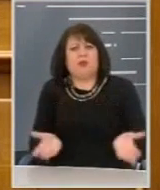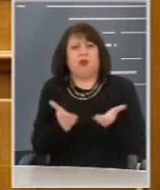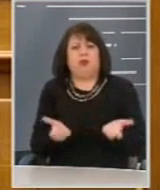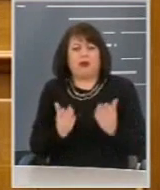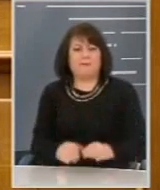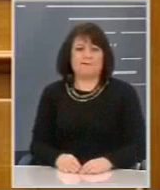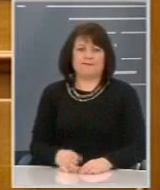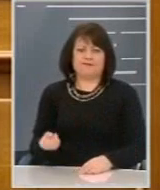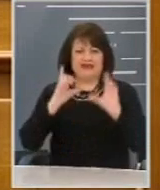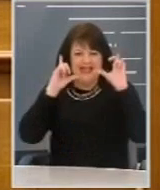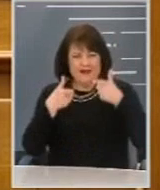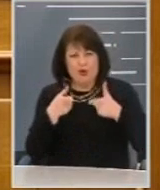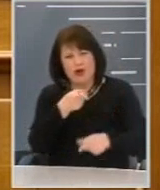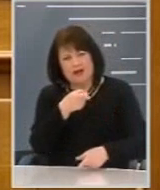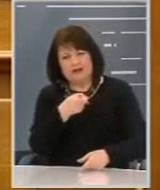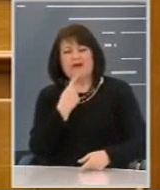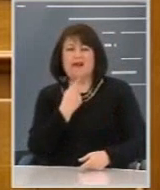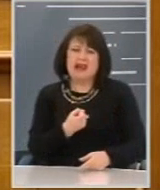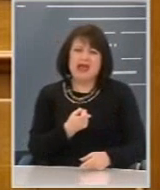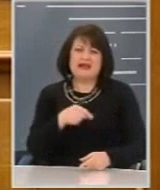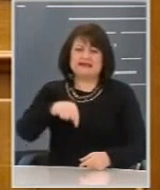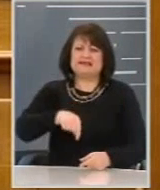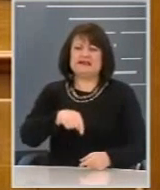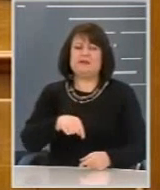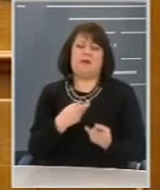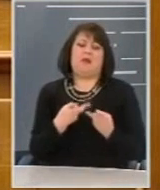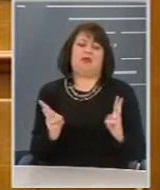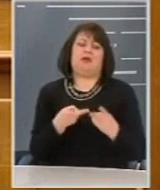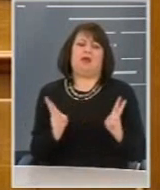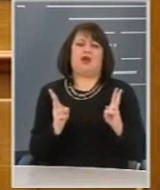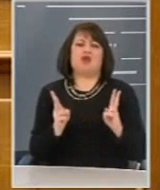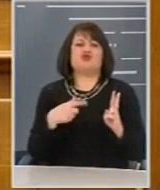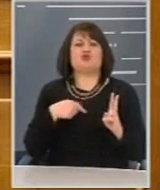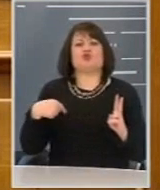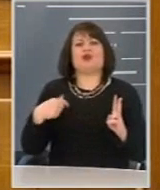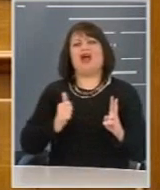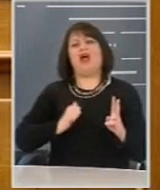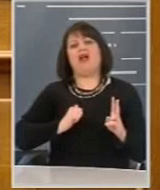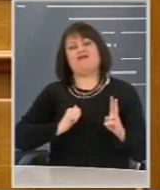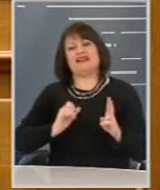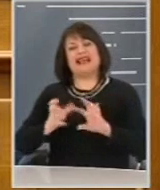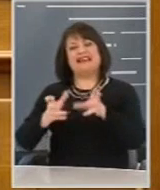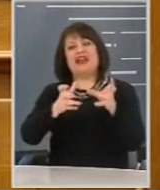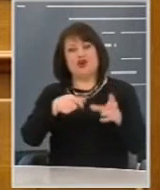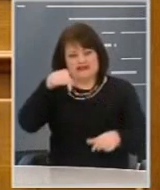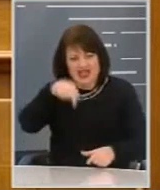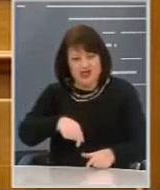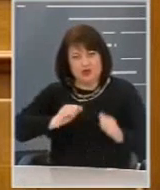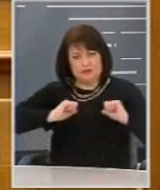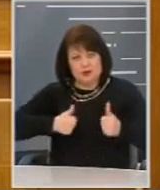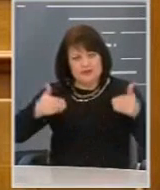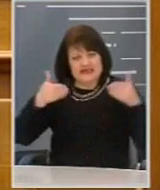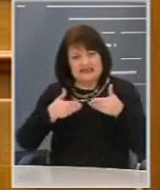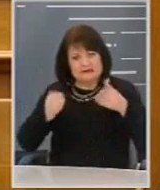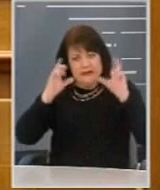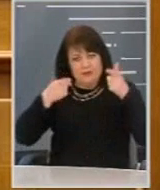η ομάδια αλήθεια τάχατες, δίνει και σήμερα συγχωροχάρτη στους καναλάρχες. Μέσα στην Ελληνική Βουλή το έκανε αυτό με τον εισηγητή